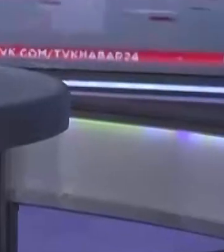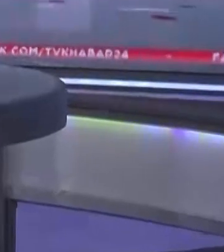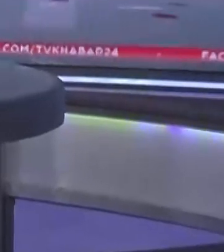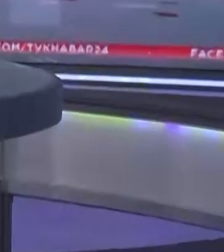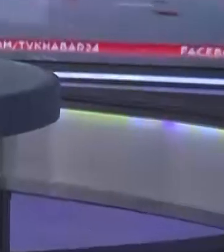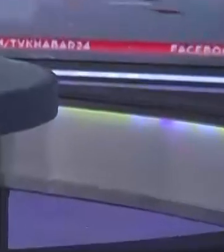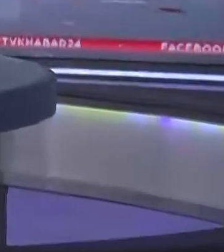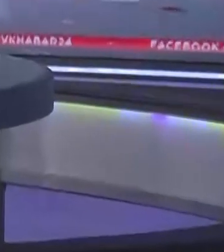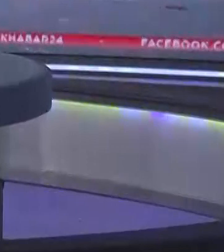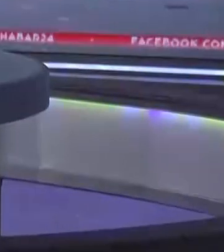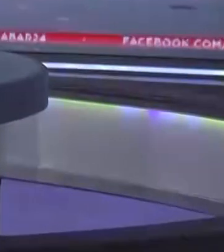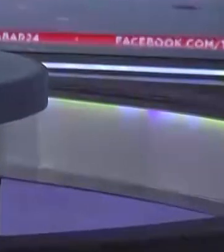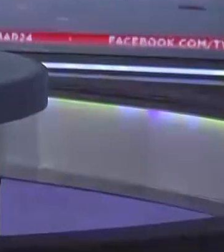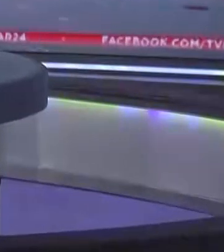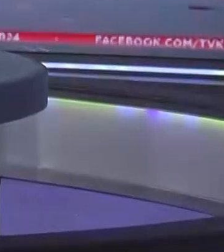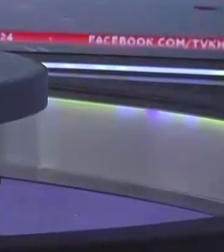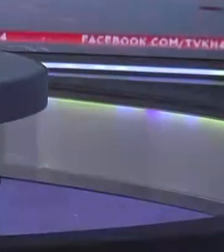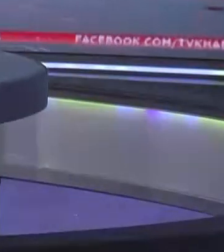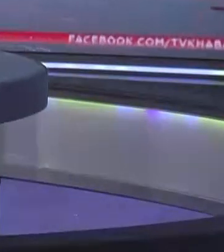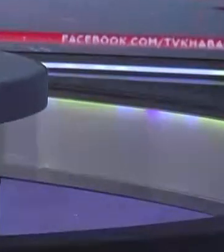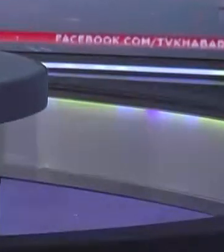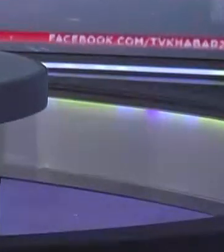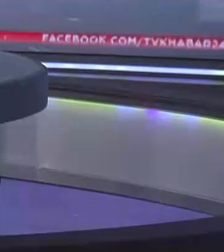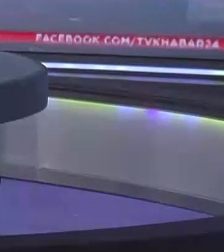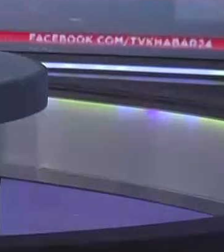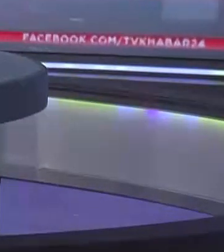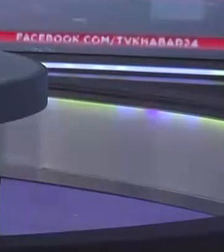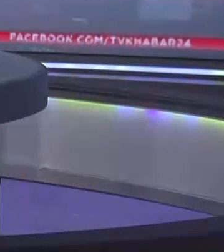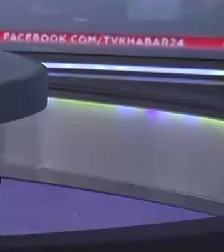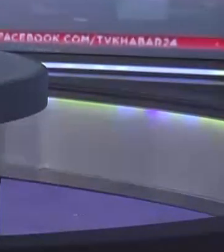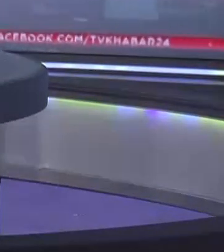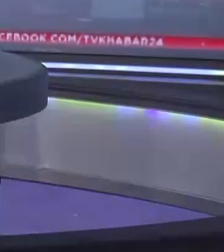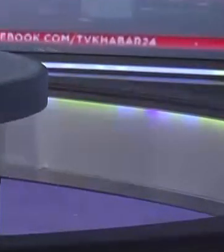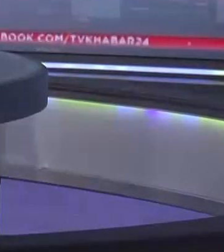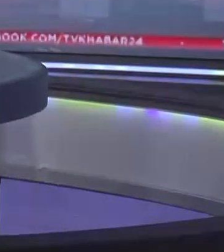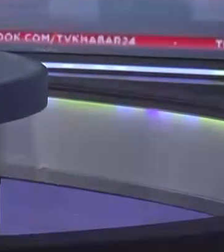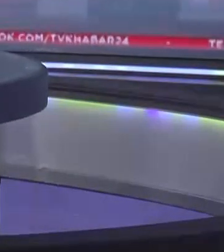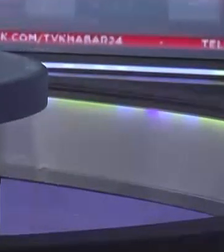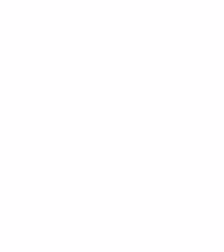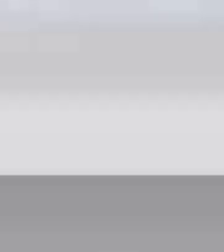фотоаппарата на специальный QR-код, который прямо сейчас вы видите на своем экране.